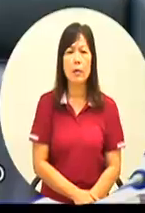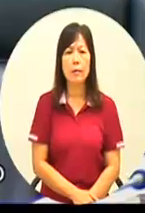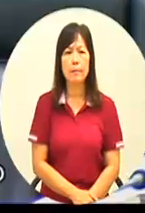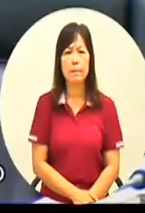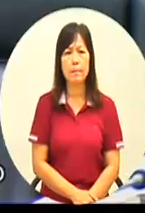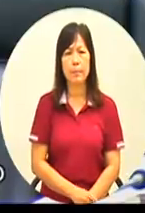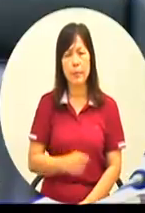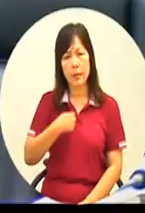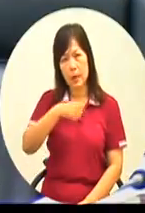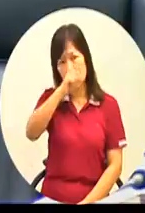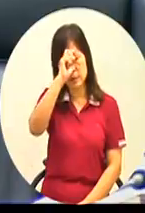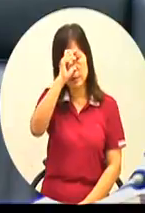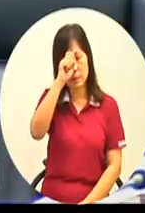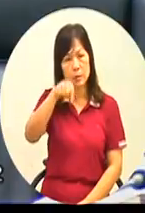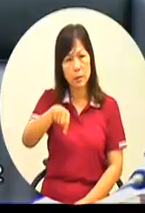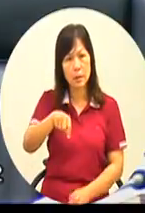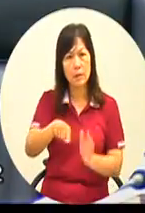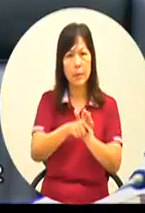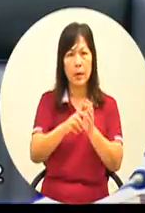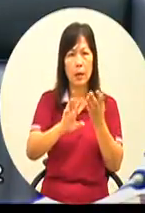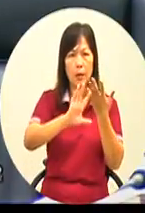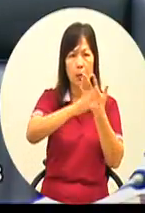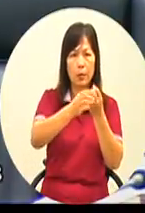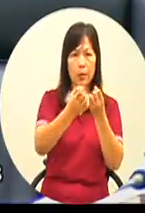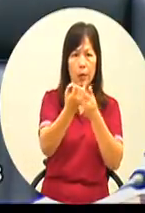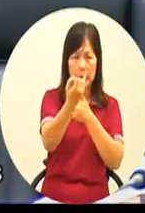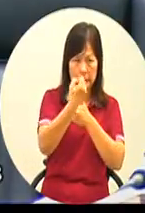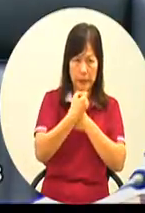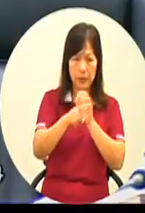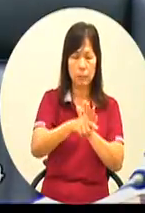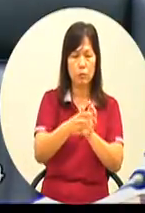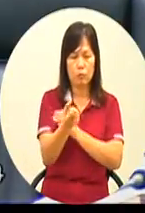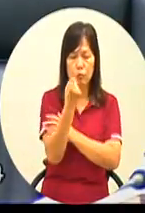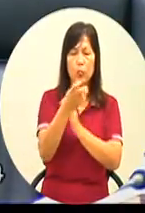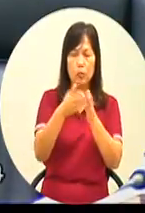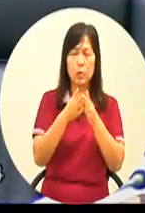希望这个部分哈，新住民的部分，我们还继续努力了哈。 会， 好，